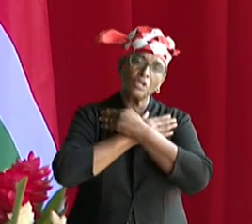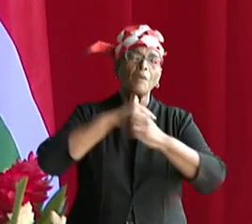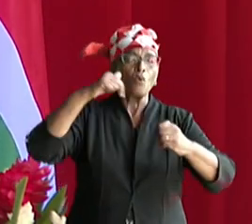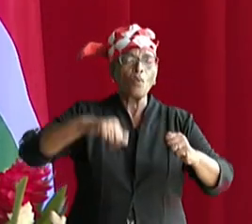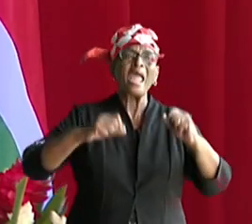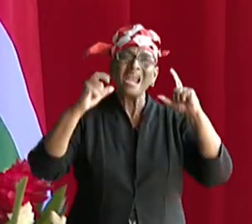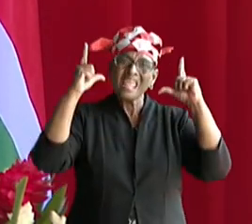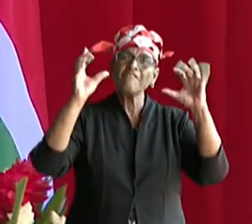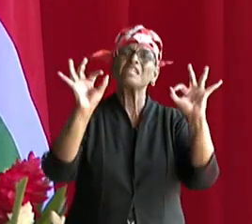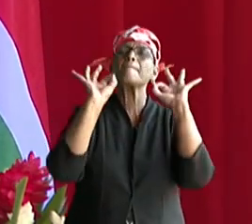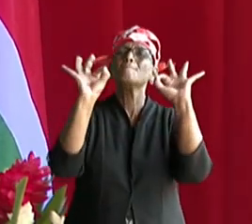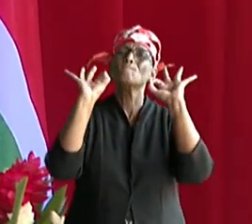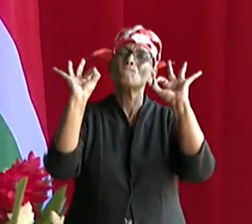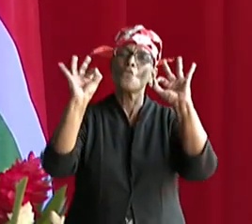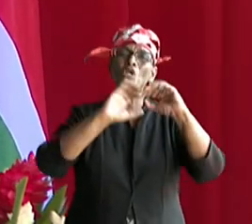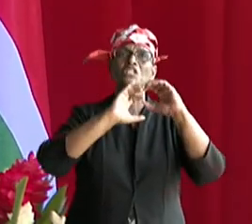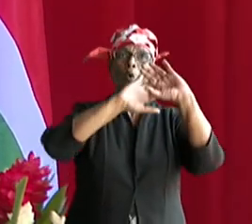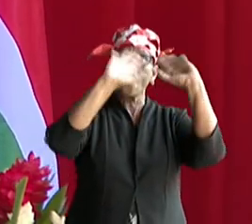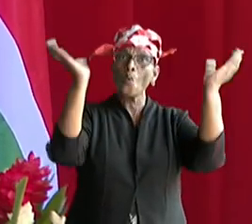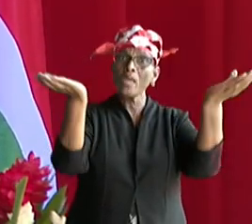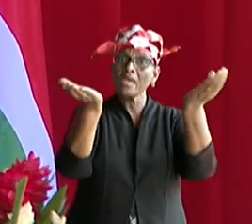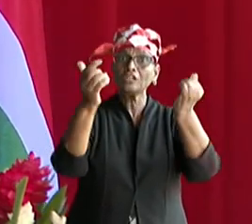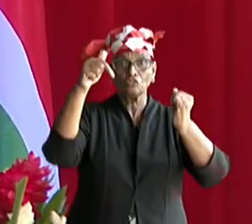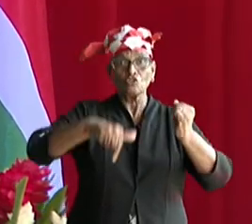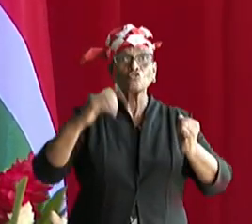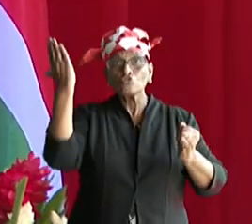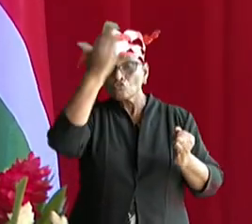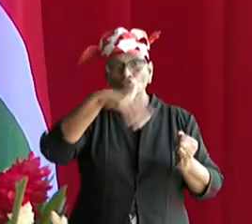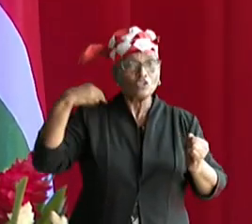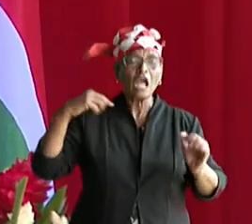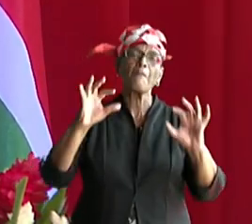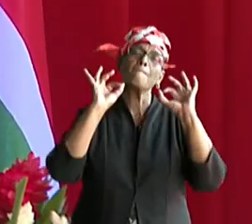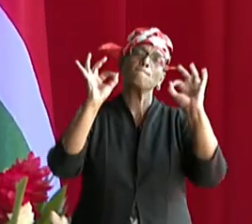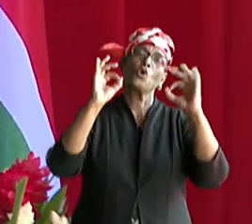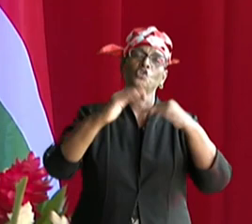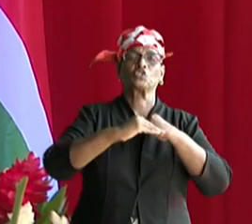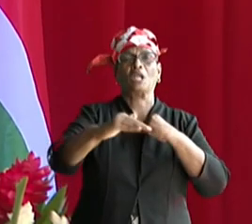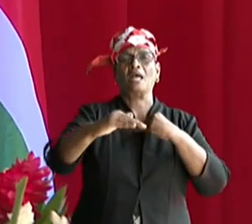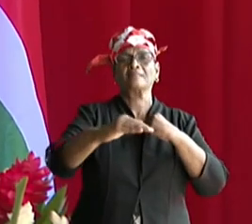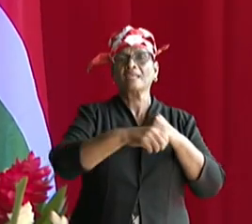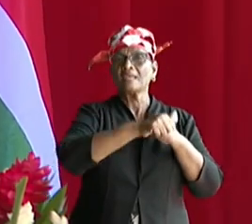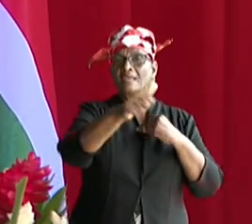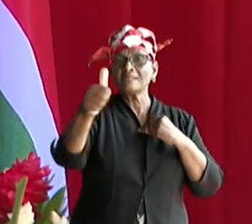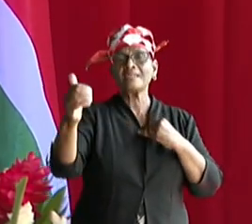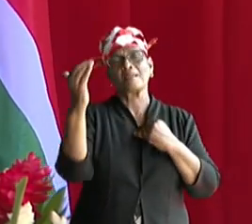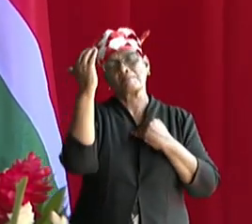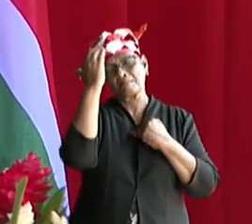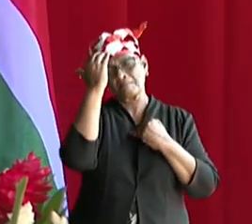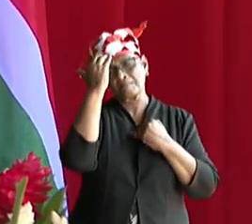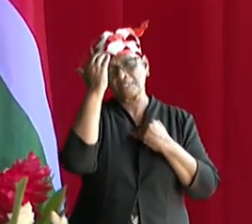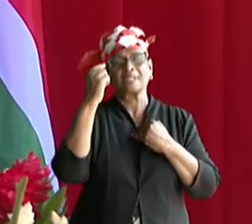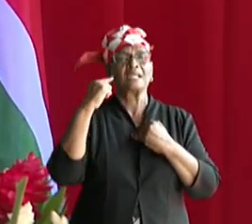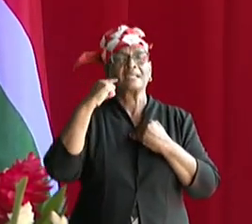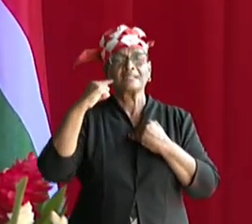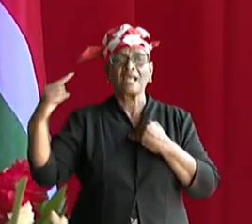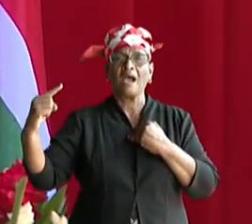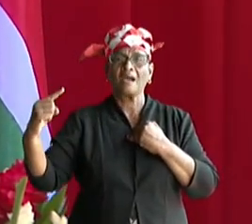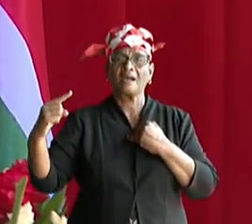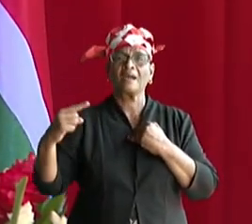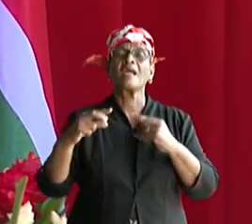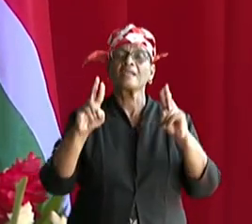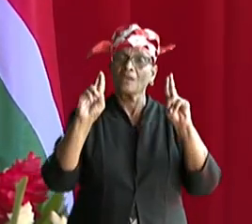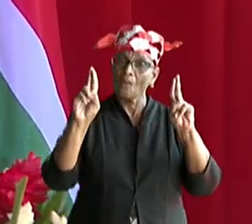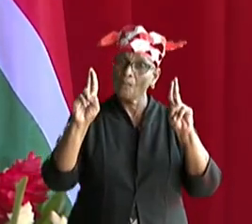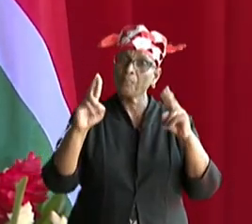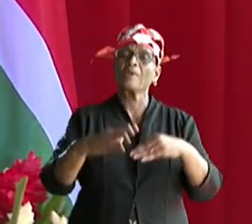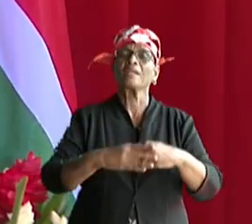het mooiste land van de wereld. Ik wens u allen een bezinningsvolle dag toe, feliciteer u en hoop dat u met z'n